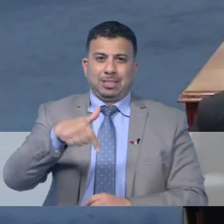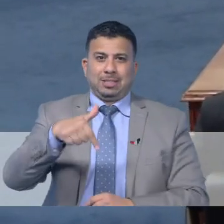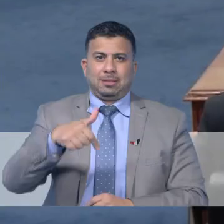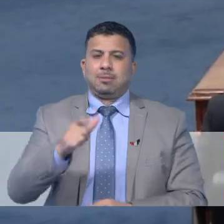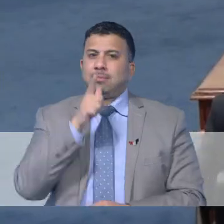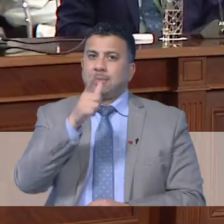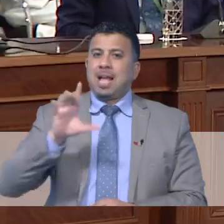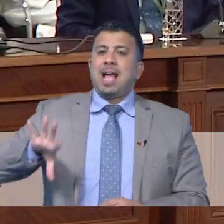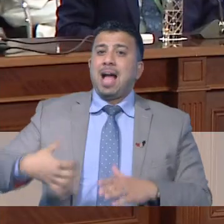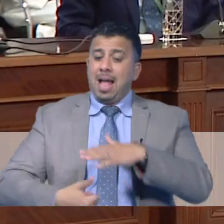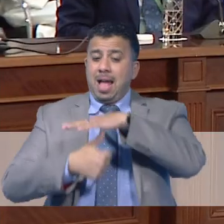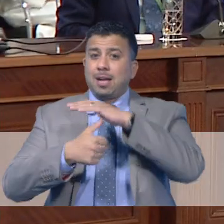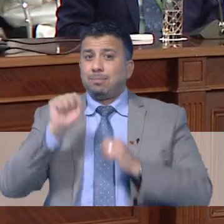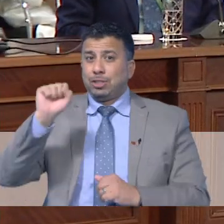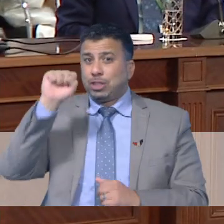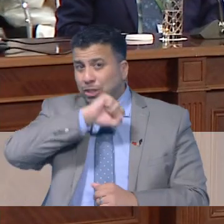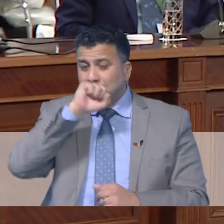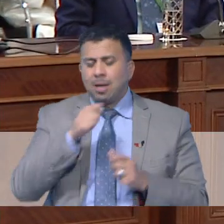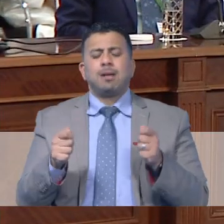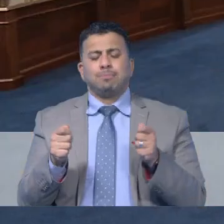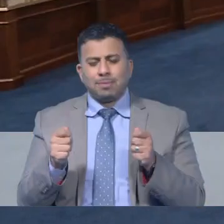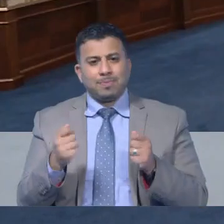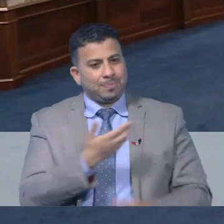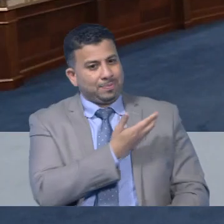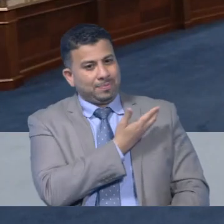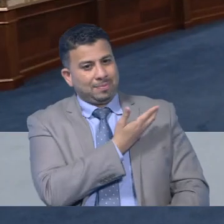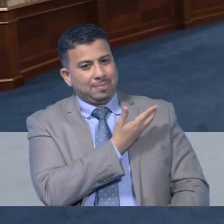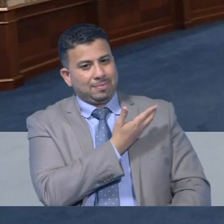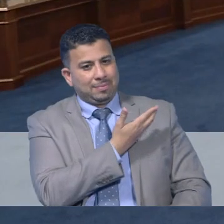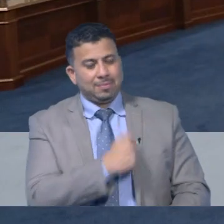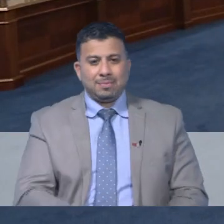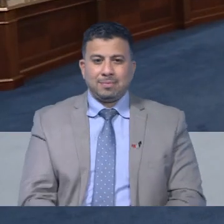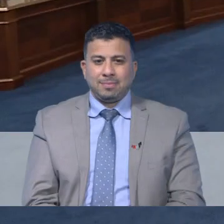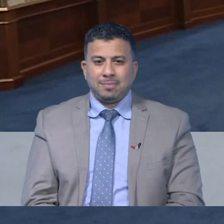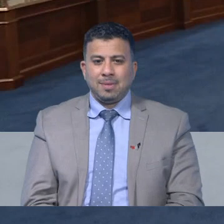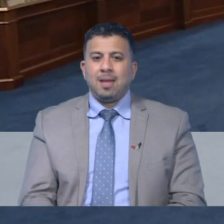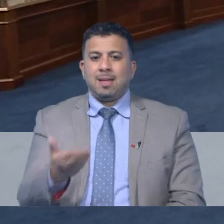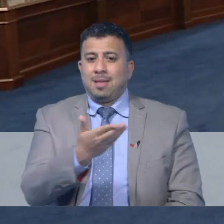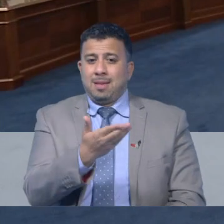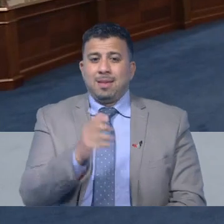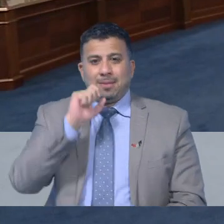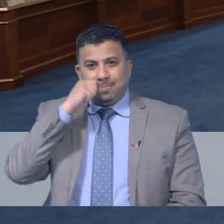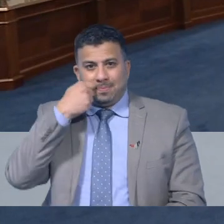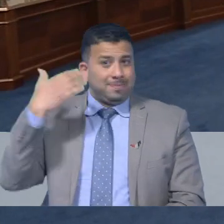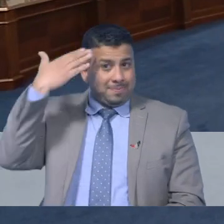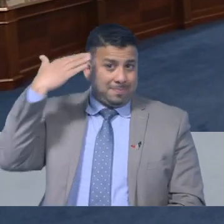السمو حاكم الشارقة كلمة بهذه المناسبة. Ladies and gentlemen,